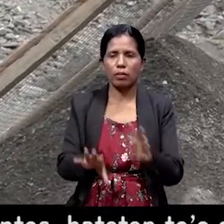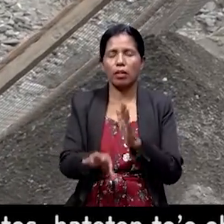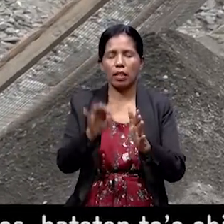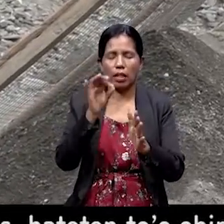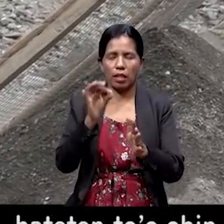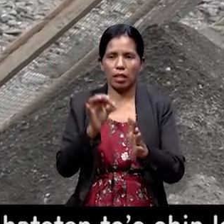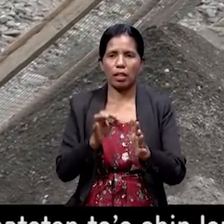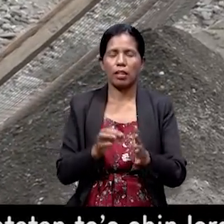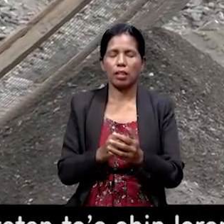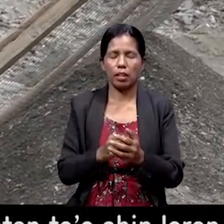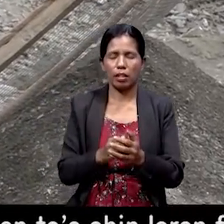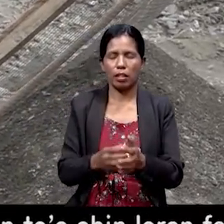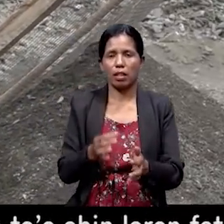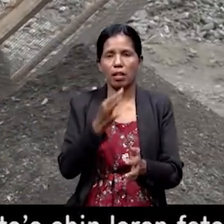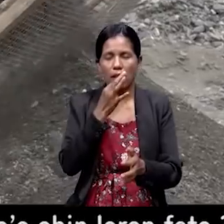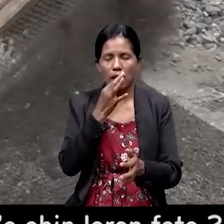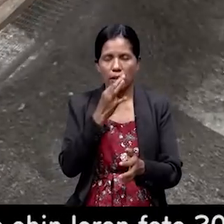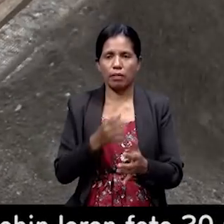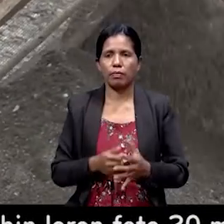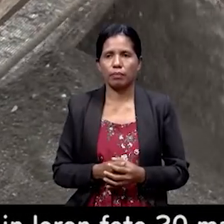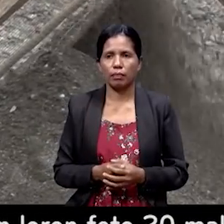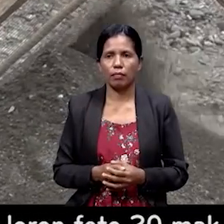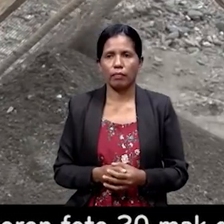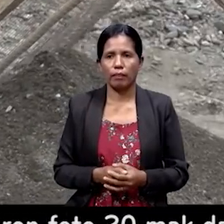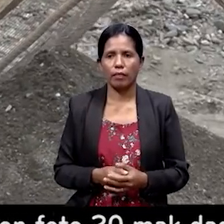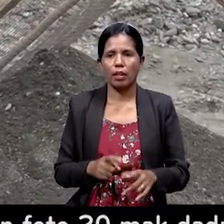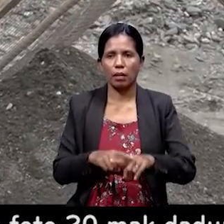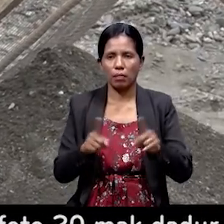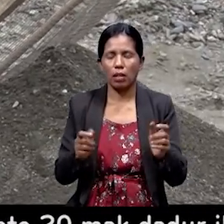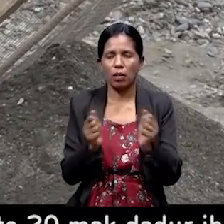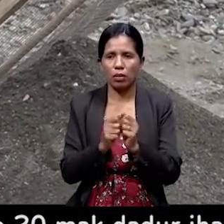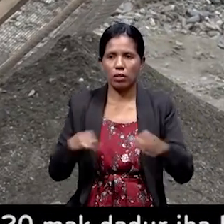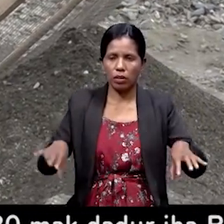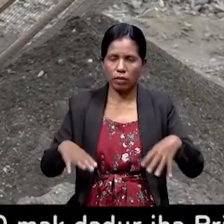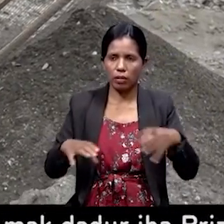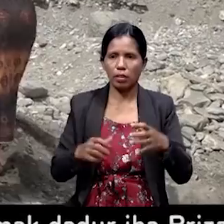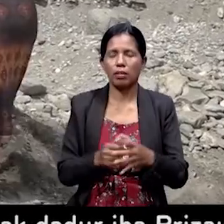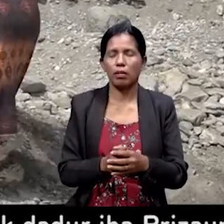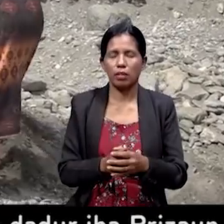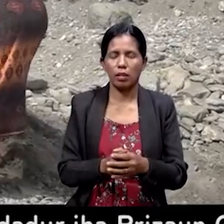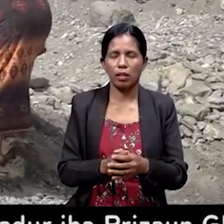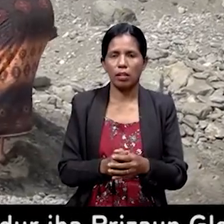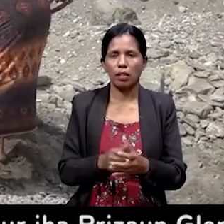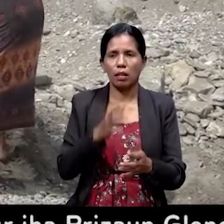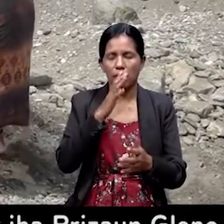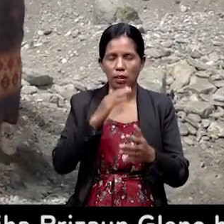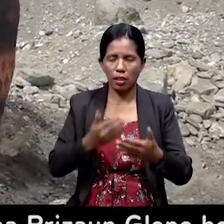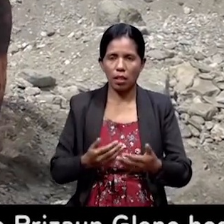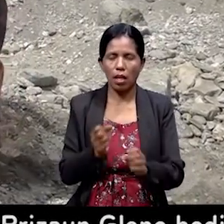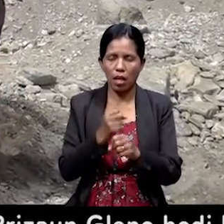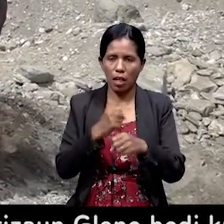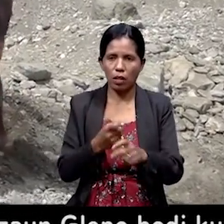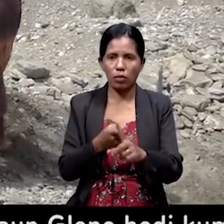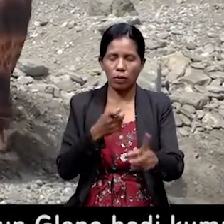ba oan sira kada lorong. Mai beho esfor sunebe inan sira halao liu husi pinyira rai henek